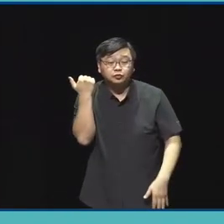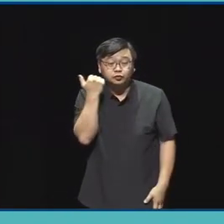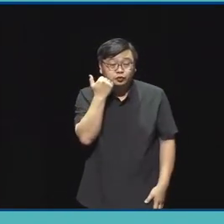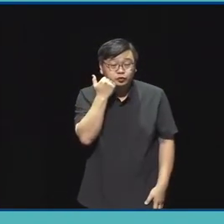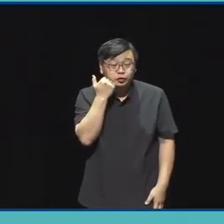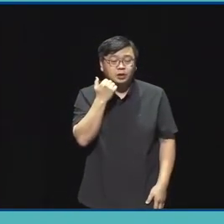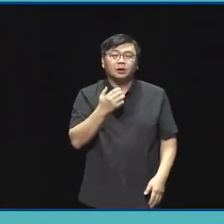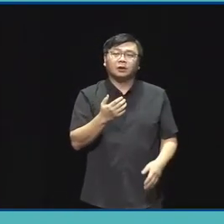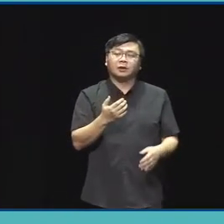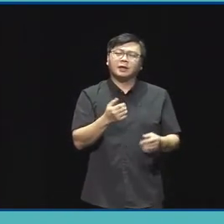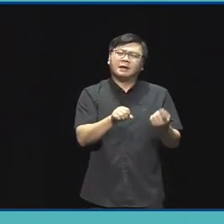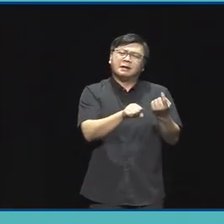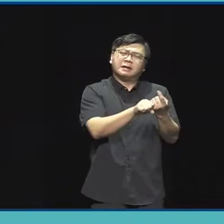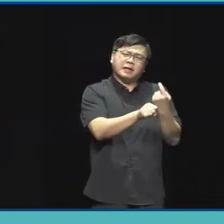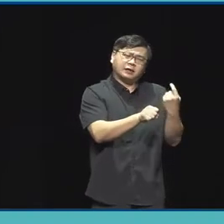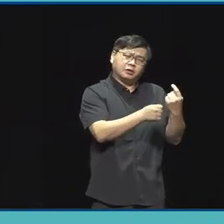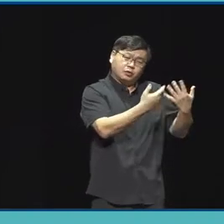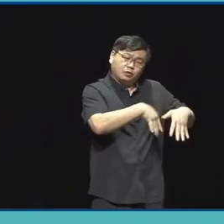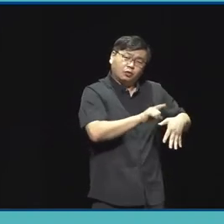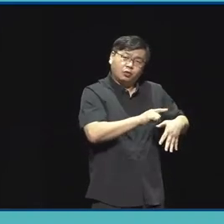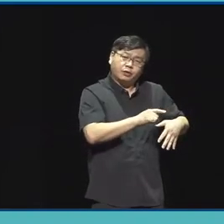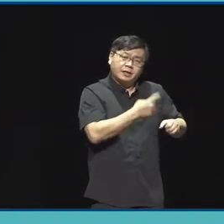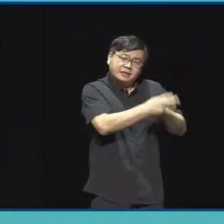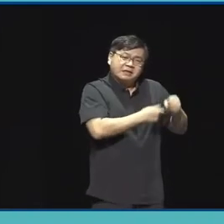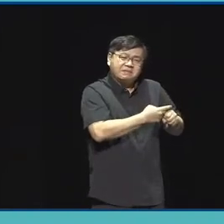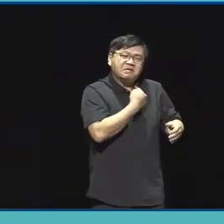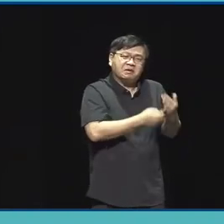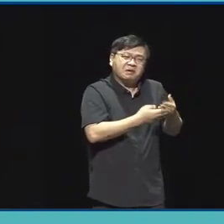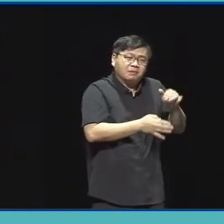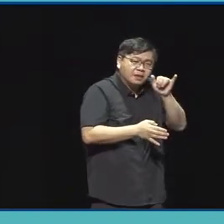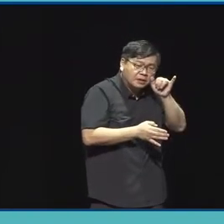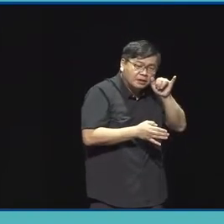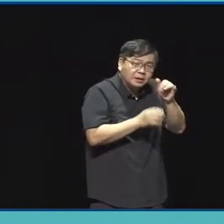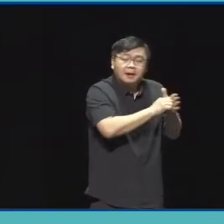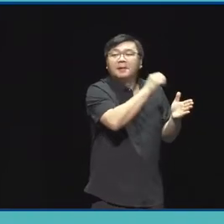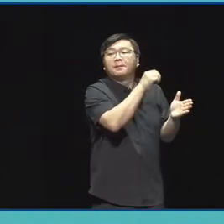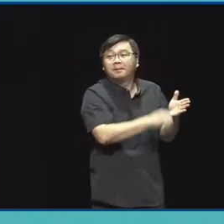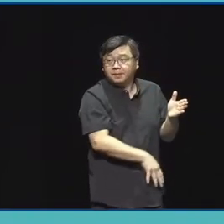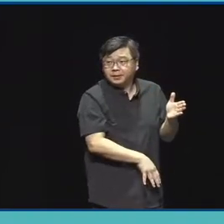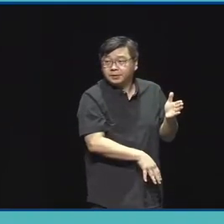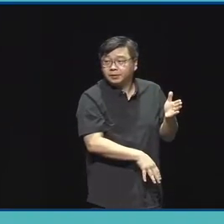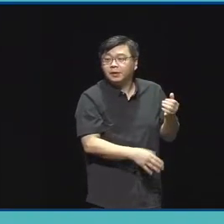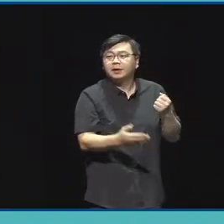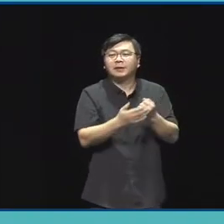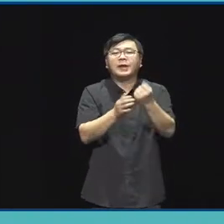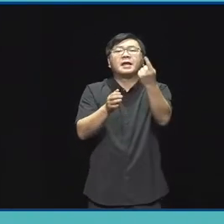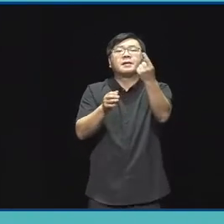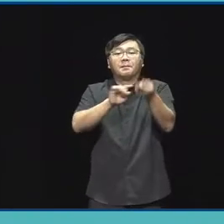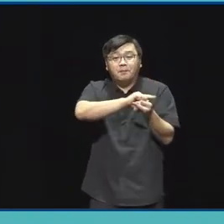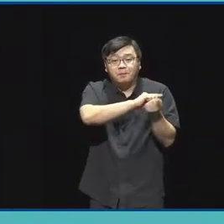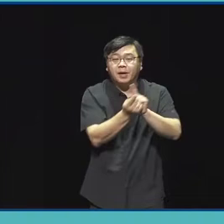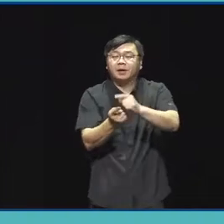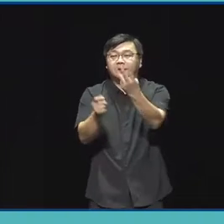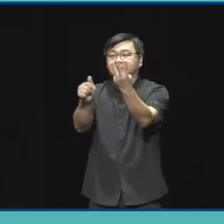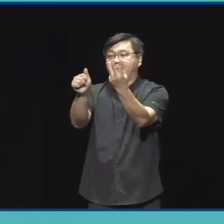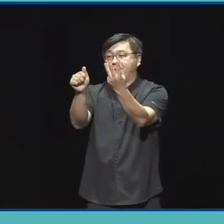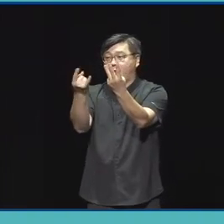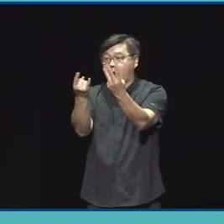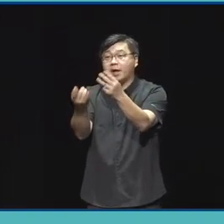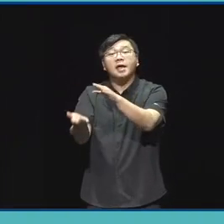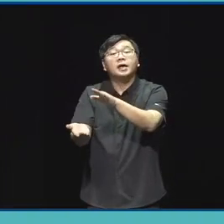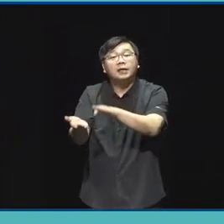해도 최근 3년간 활동 실적이 있어야 되는데이 부분을 삭제했습니다 그래서 최소 3회 이상이 분야에